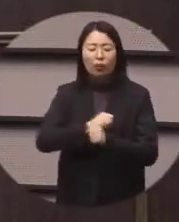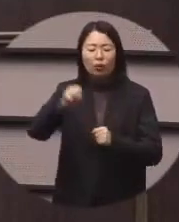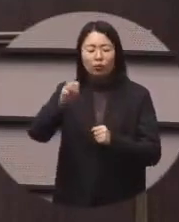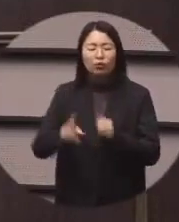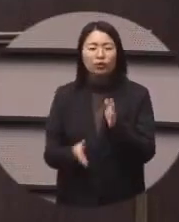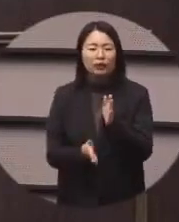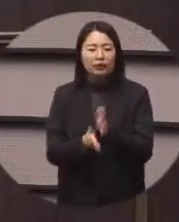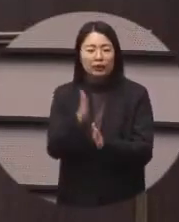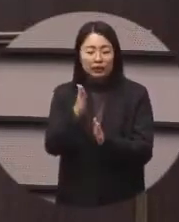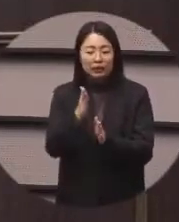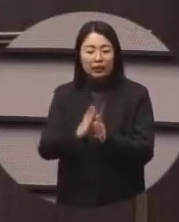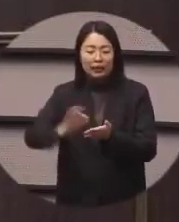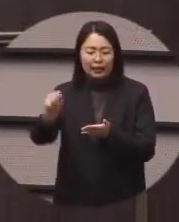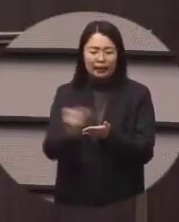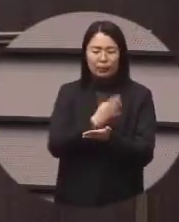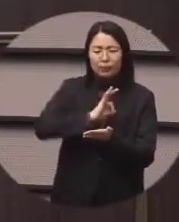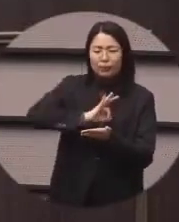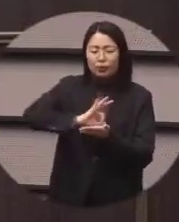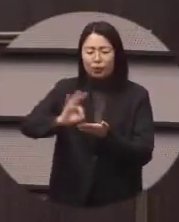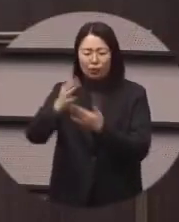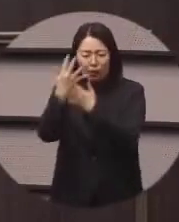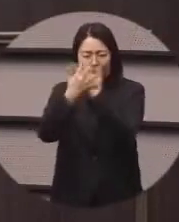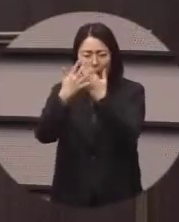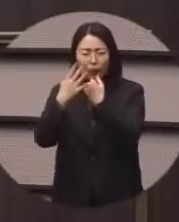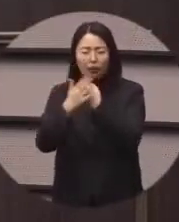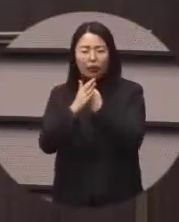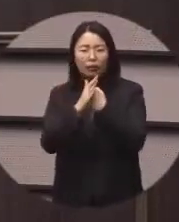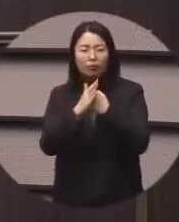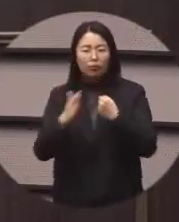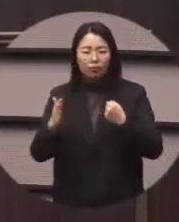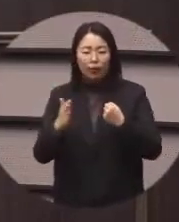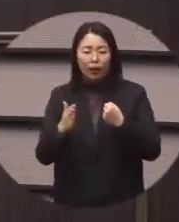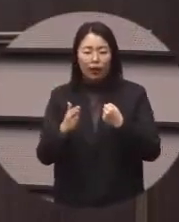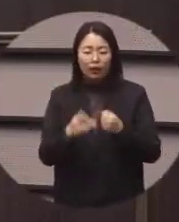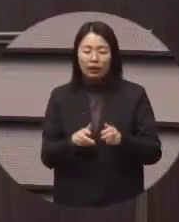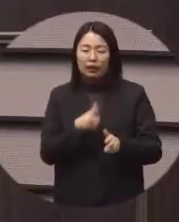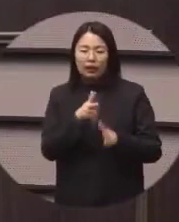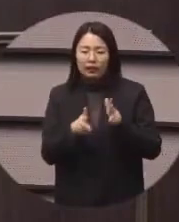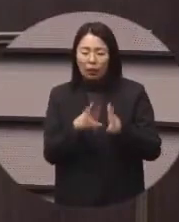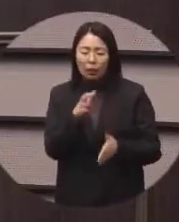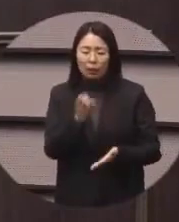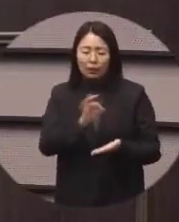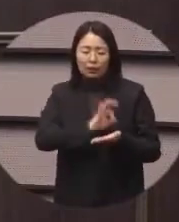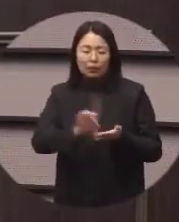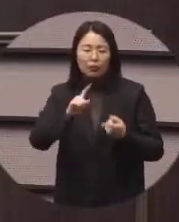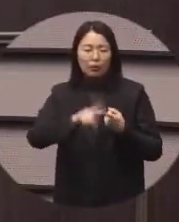전망이 불확실해 근본적인 체질 개선이 필요할 때라고 생각하며